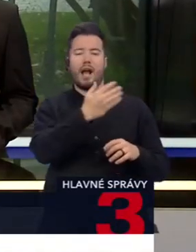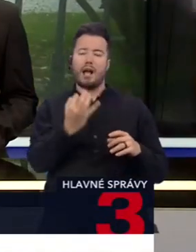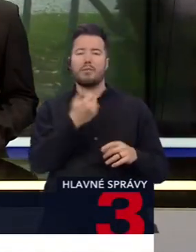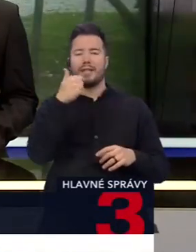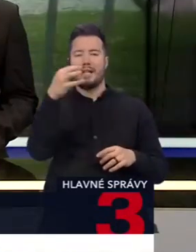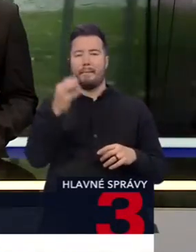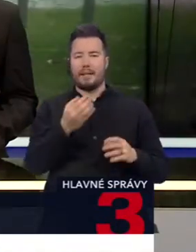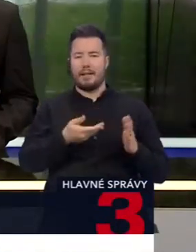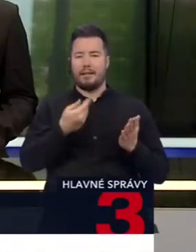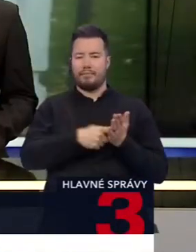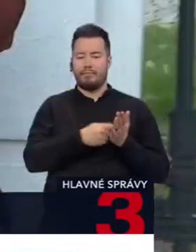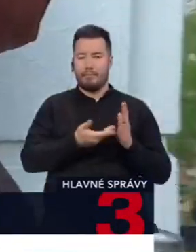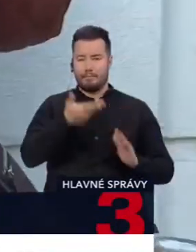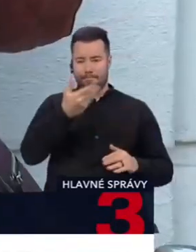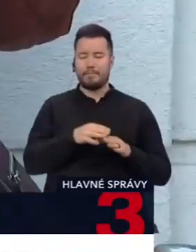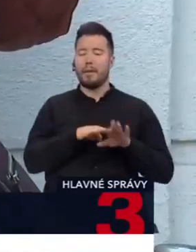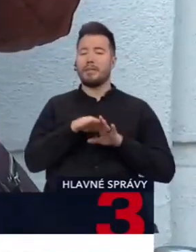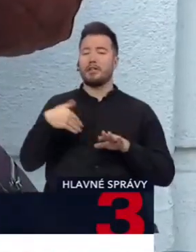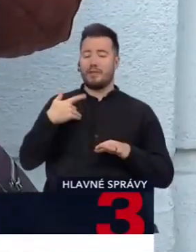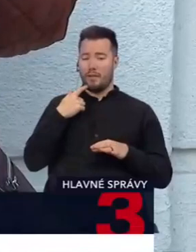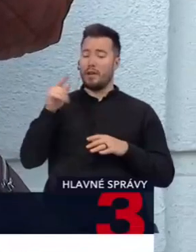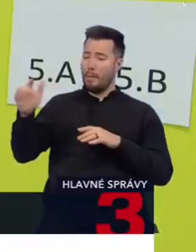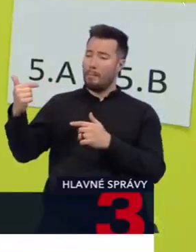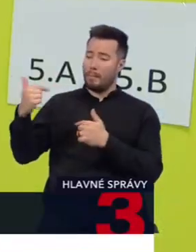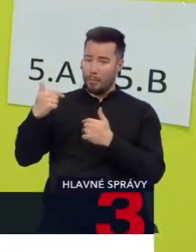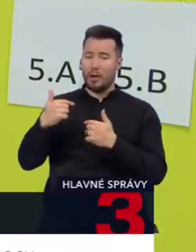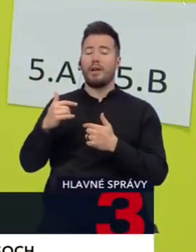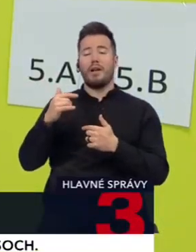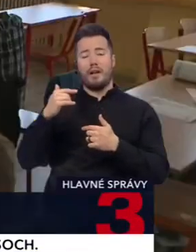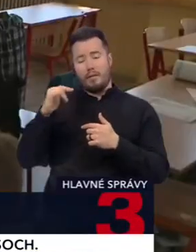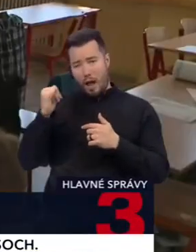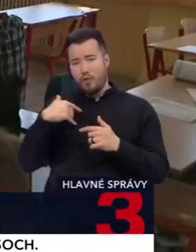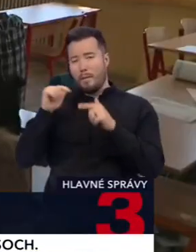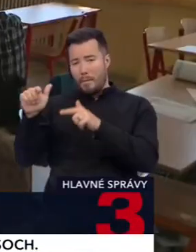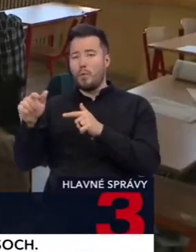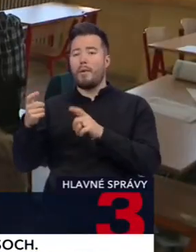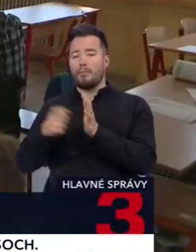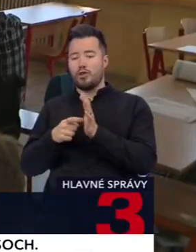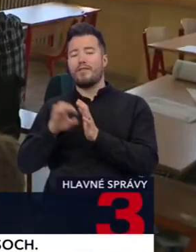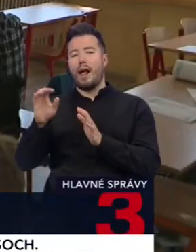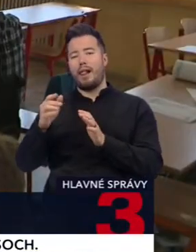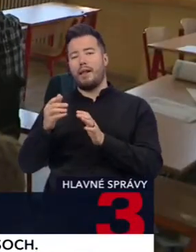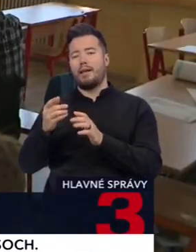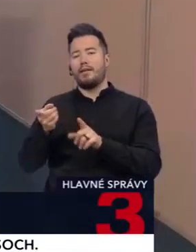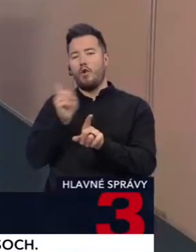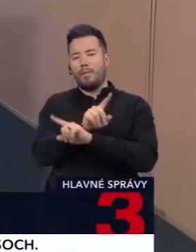že ich požiadavku plne podporuje, no rozhodujúce slovo má rezort financií.